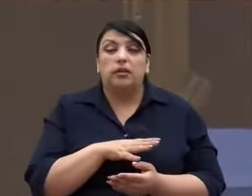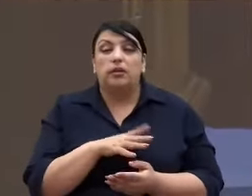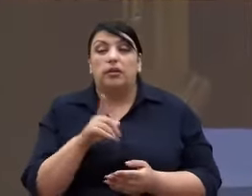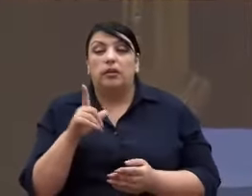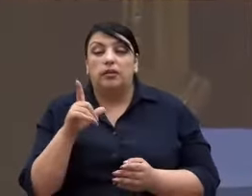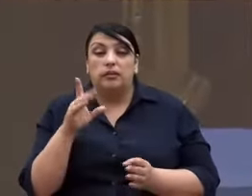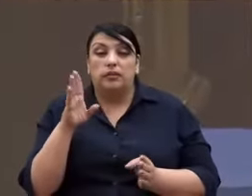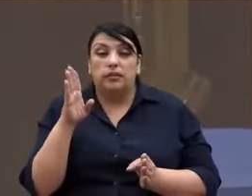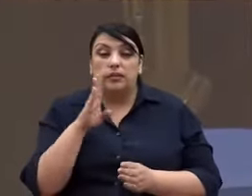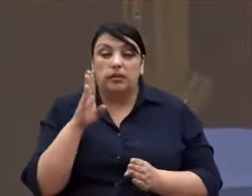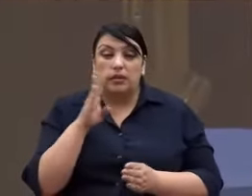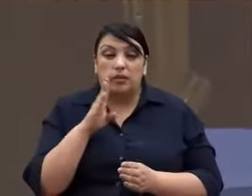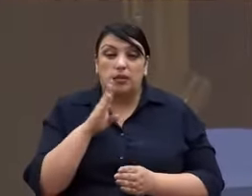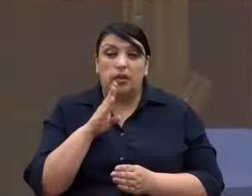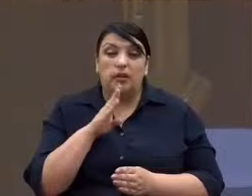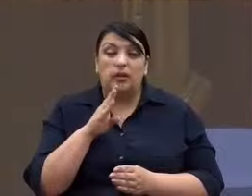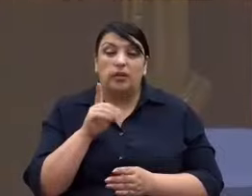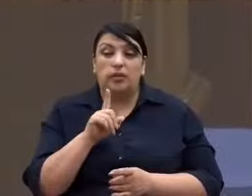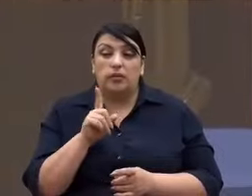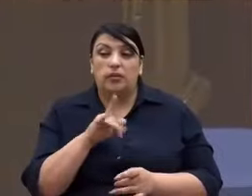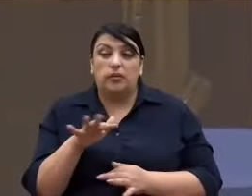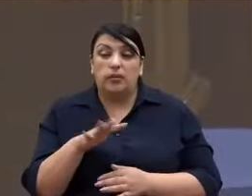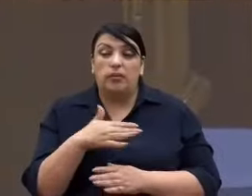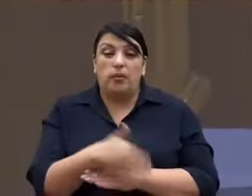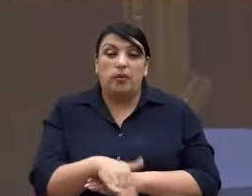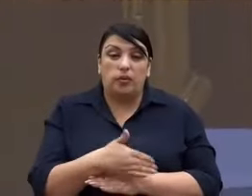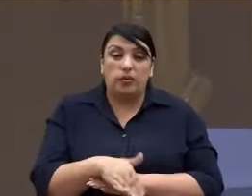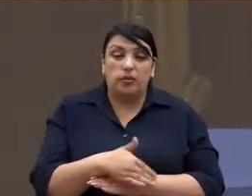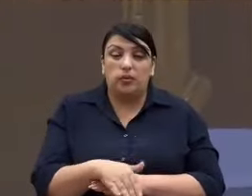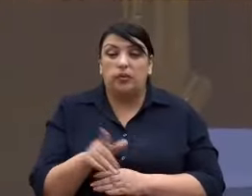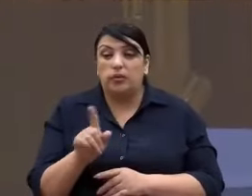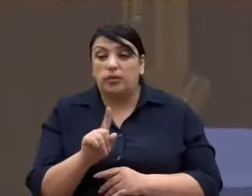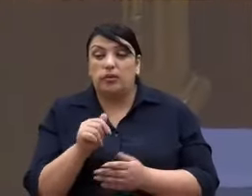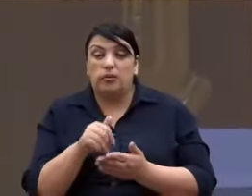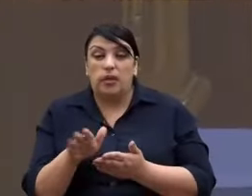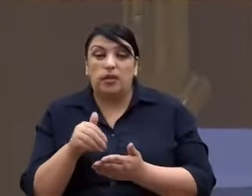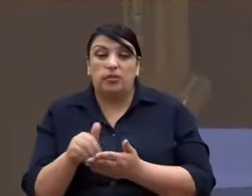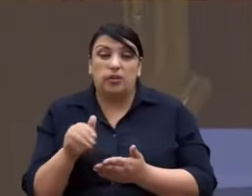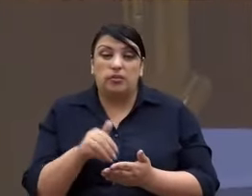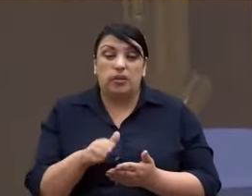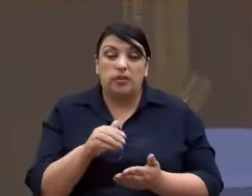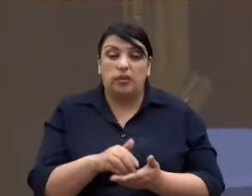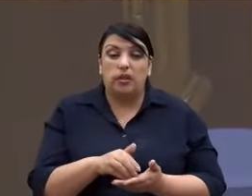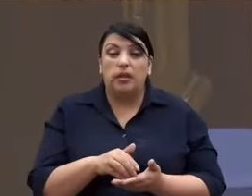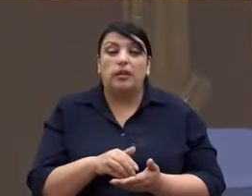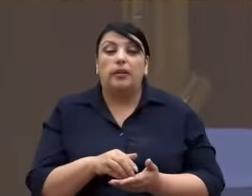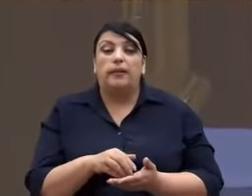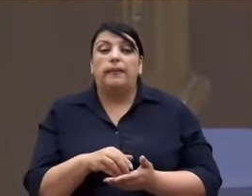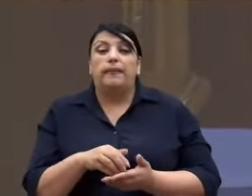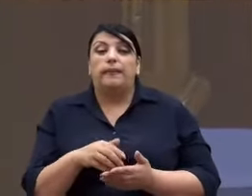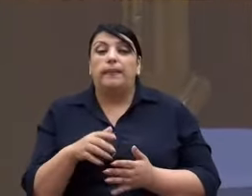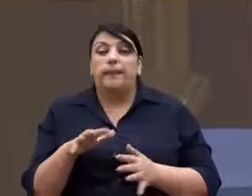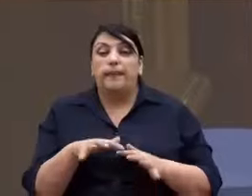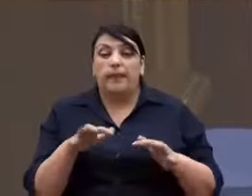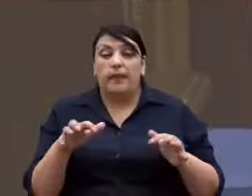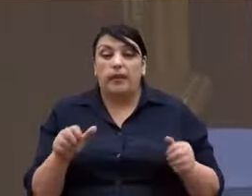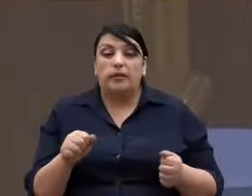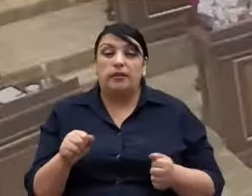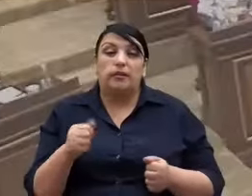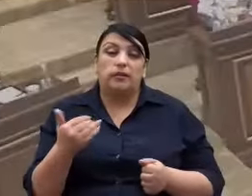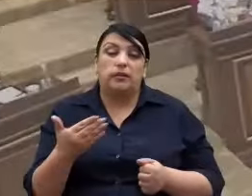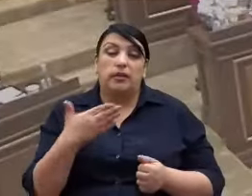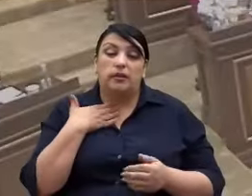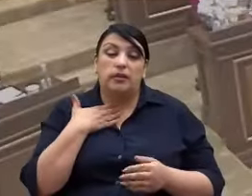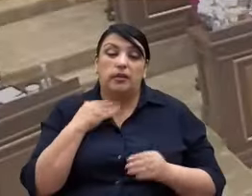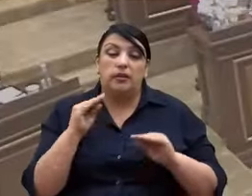կրող փողոցային պայքարները մերժելով վերահաստատել է Հայաստանի Հանրապետության իշխող մեծամասնության տրված իր քվեն։